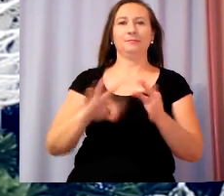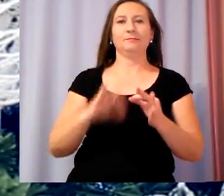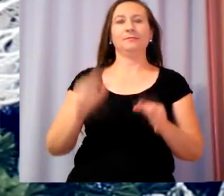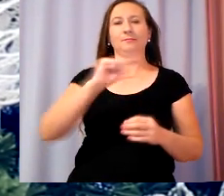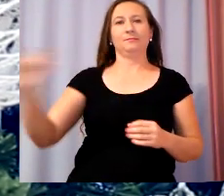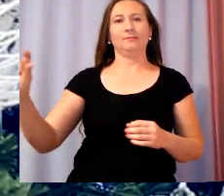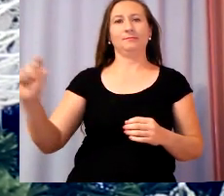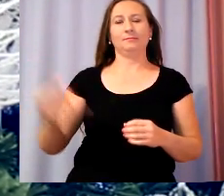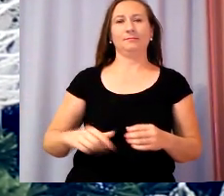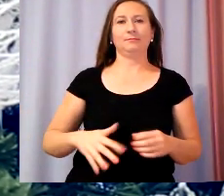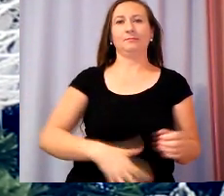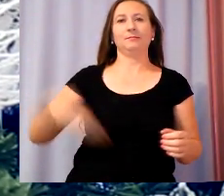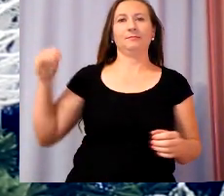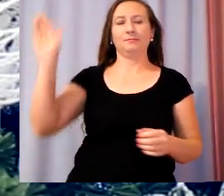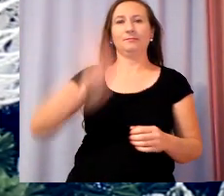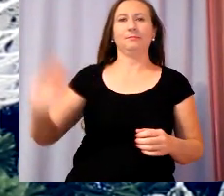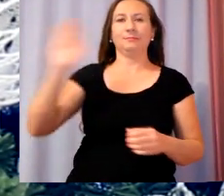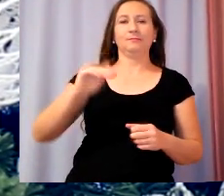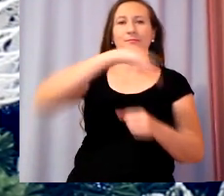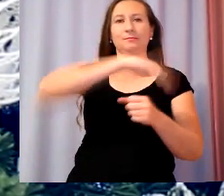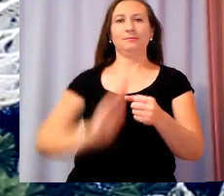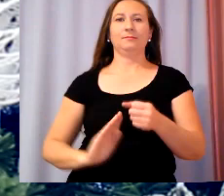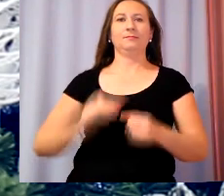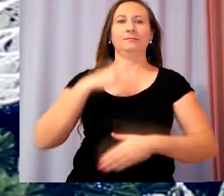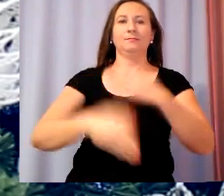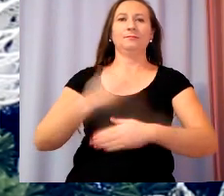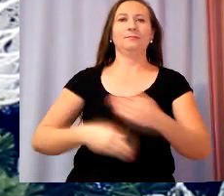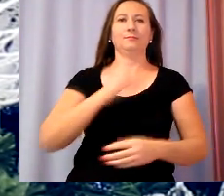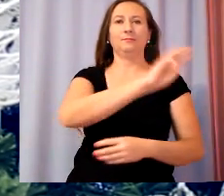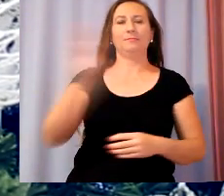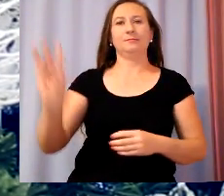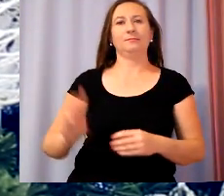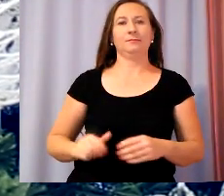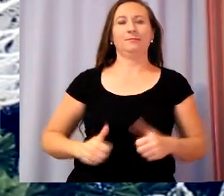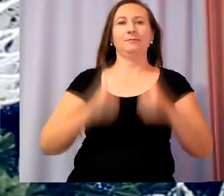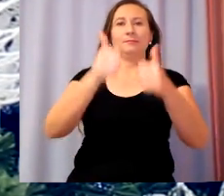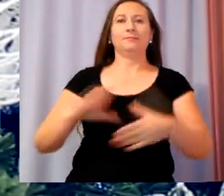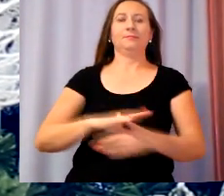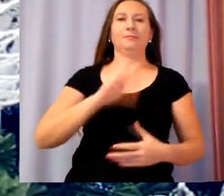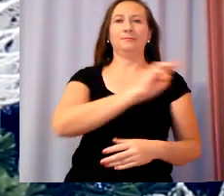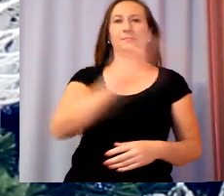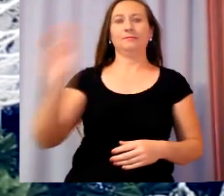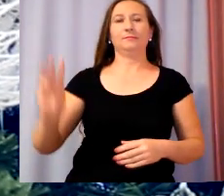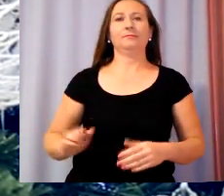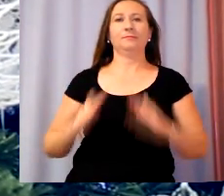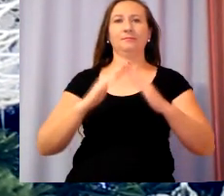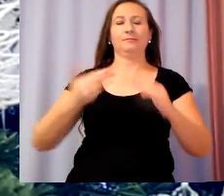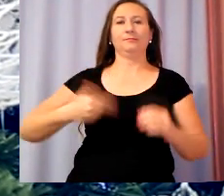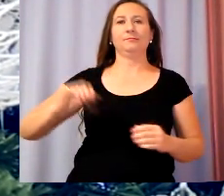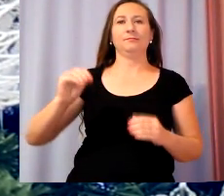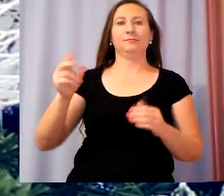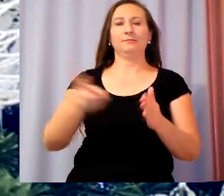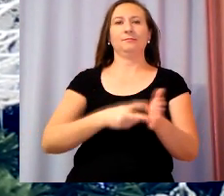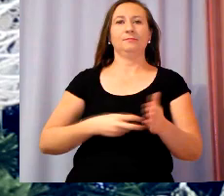czasie, w tym wyjątkowym okresie świąt Bożego Narodzenia życzę Państwu, aby w Państwa domach nie